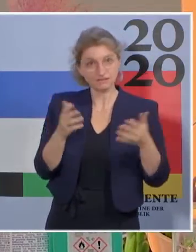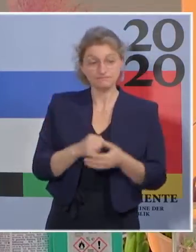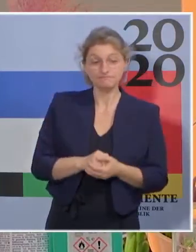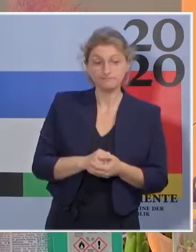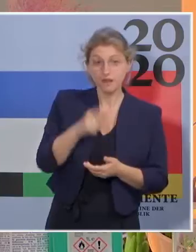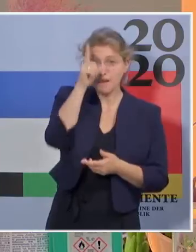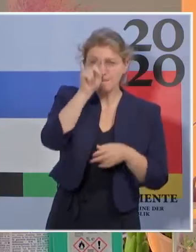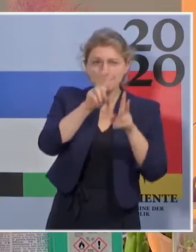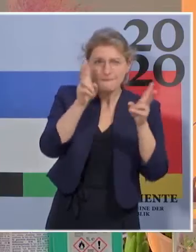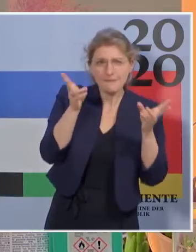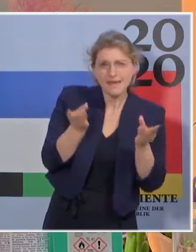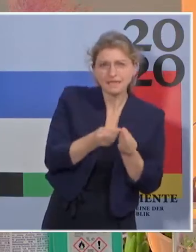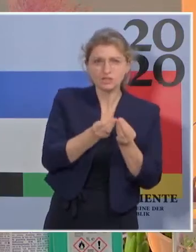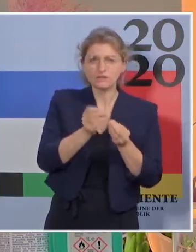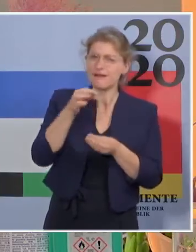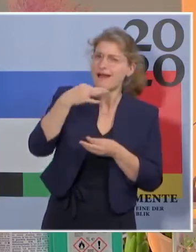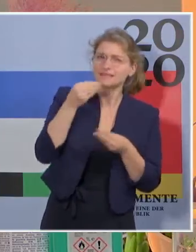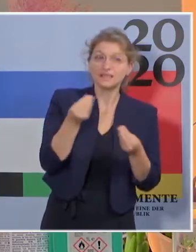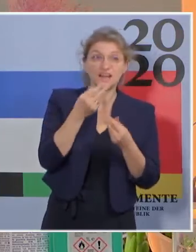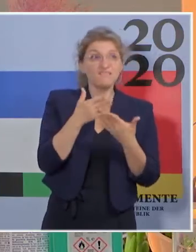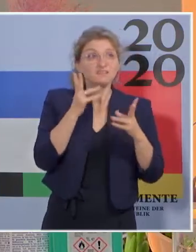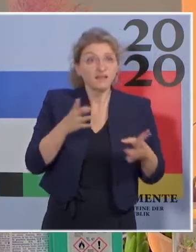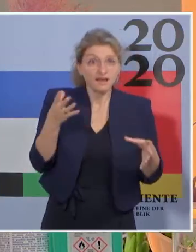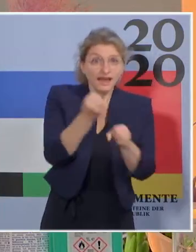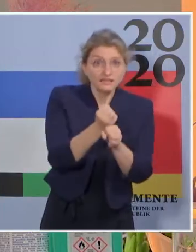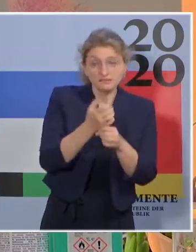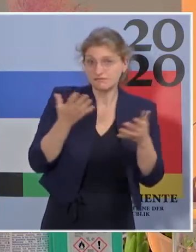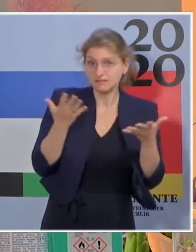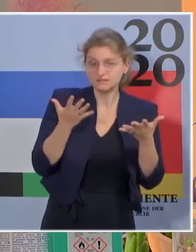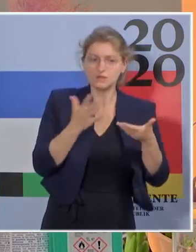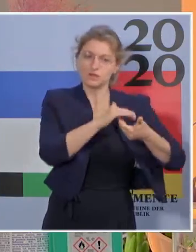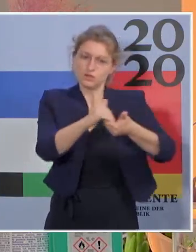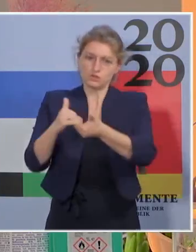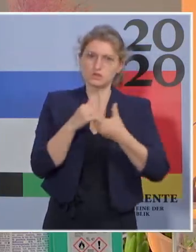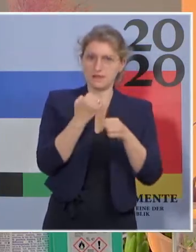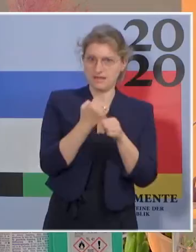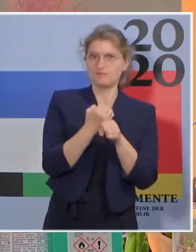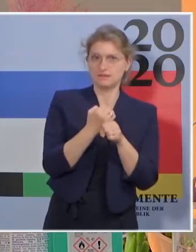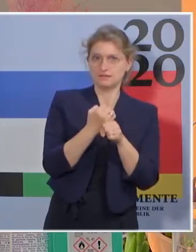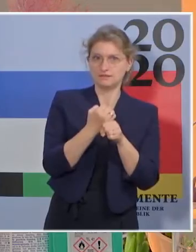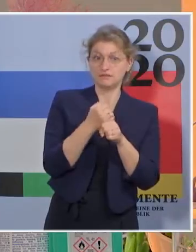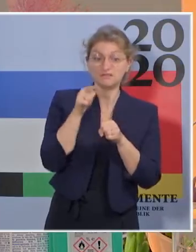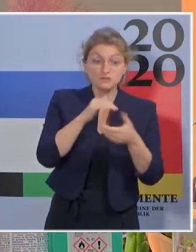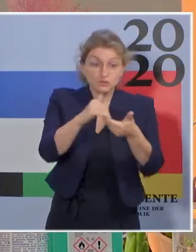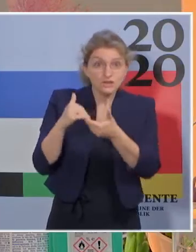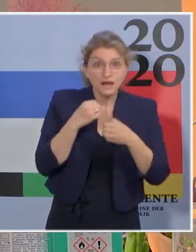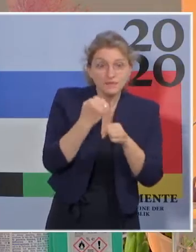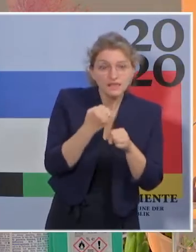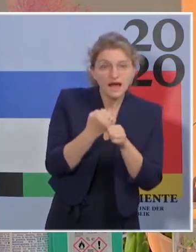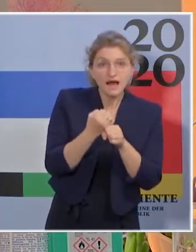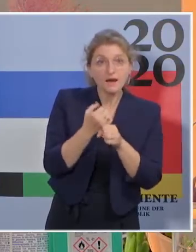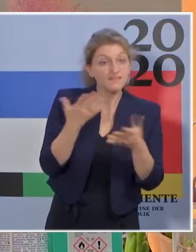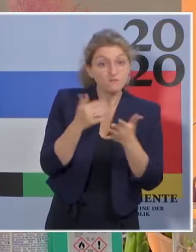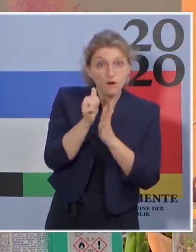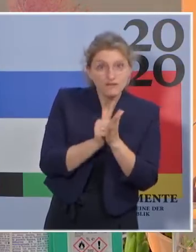retten vermag, ist Zusammenarbeit, und der Weg zur Zusammenarbeit nimmt im Herzen der Einzelnen